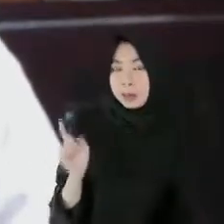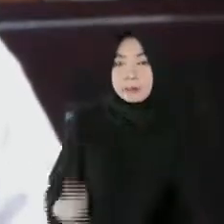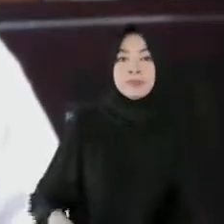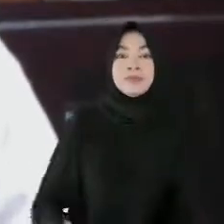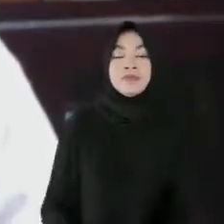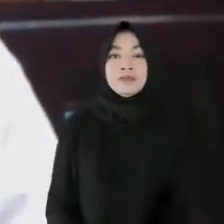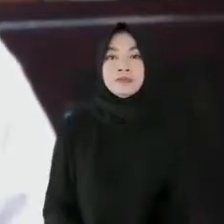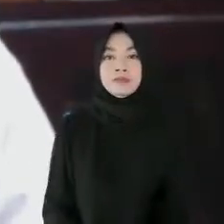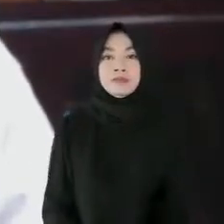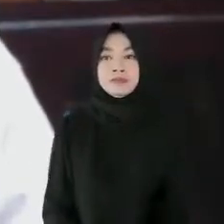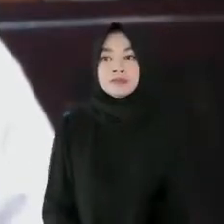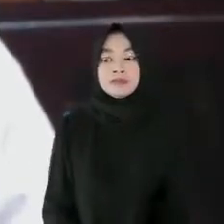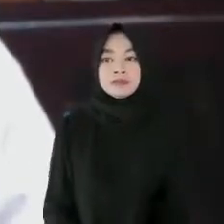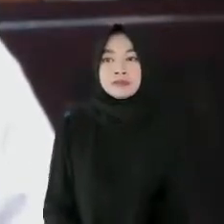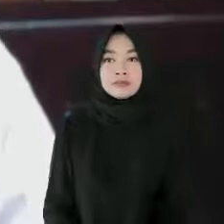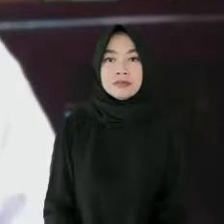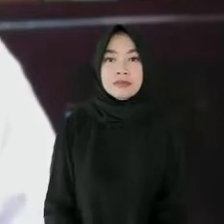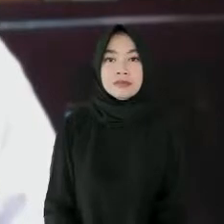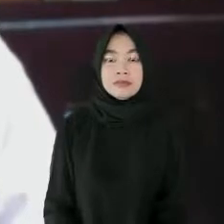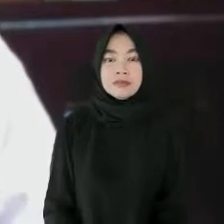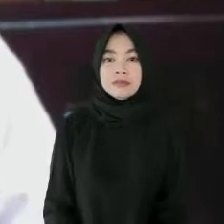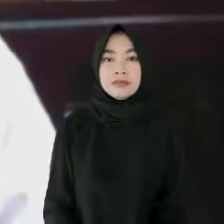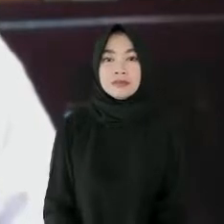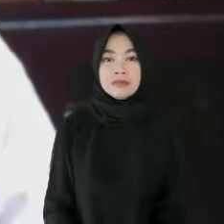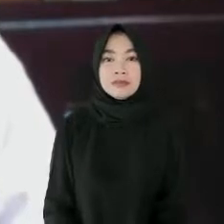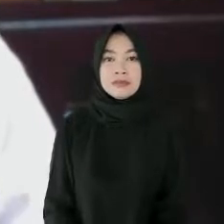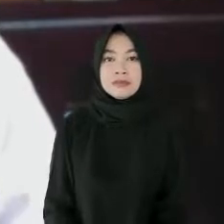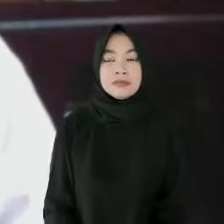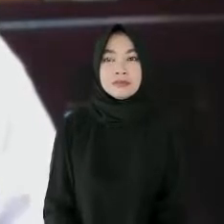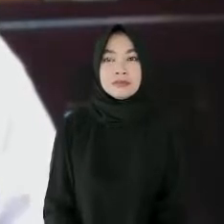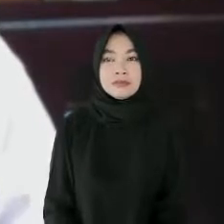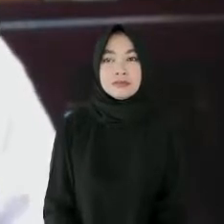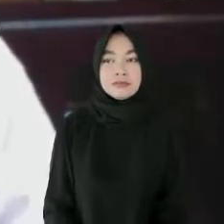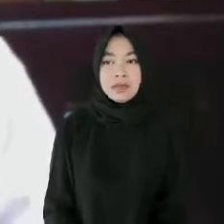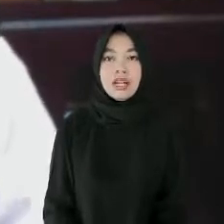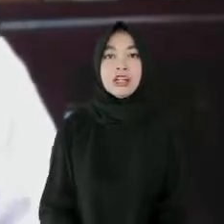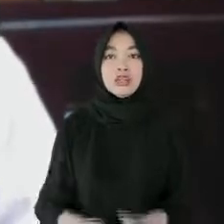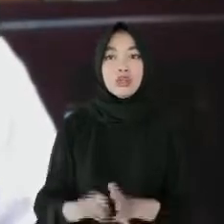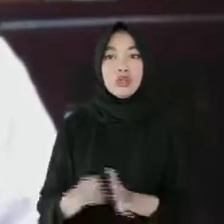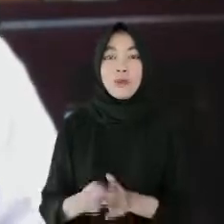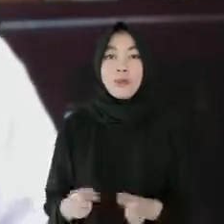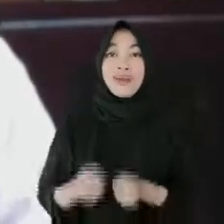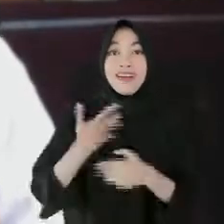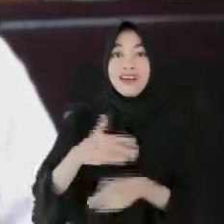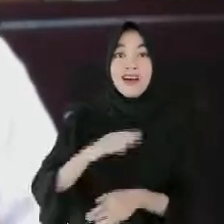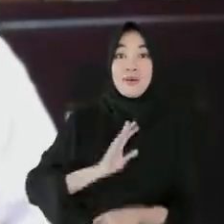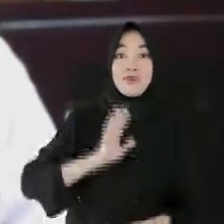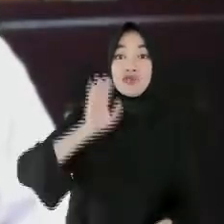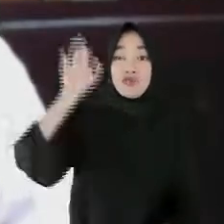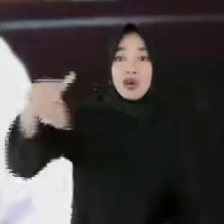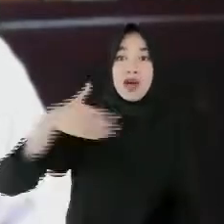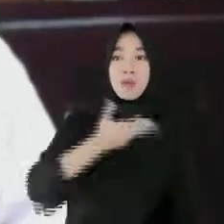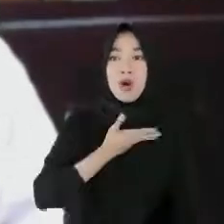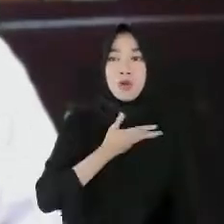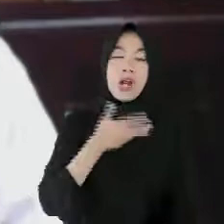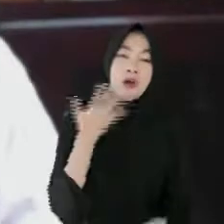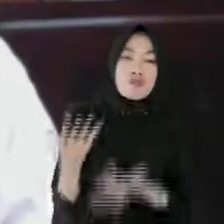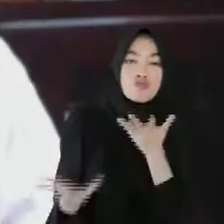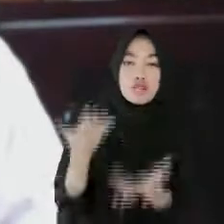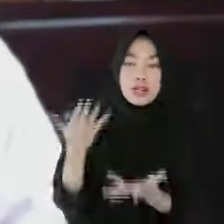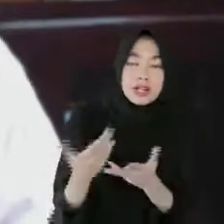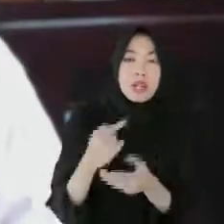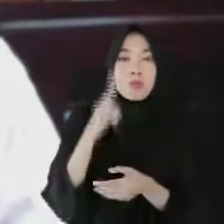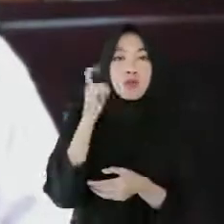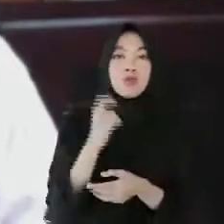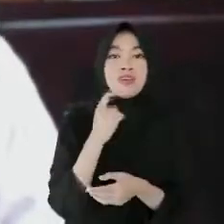saat nanti kebutuhan khususnya pada saat mendadak mau pulang itu kan nanti kan agak rodya kebutuhan